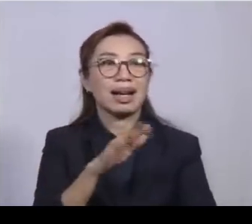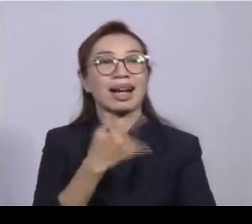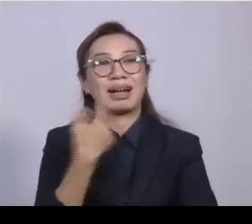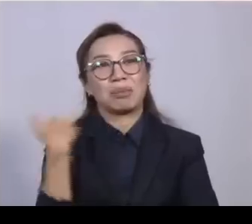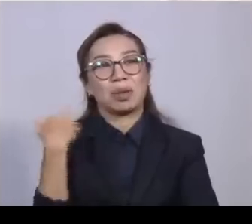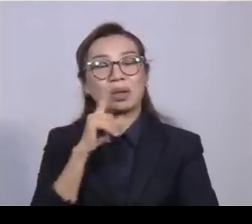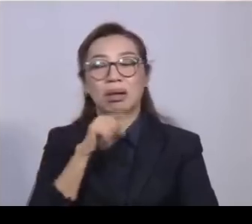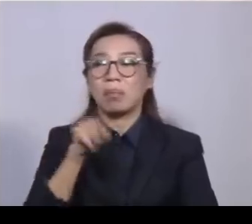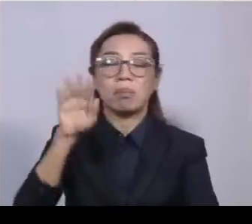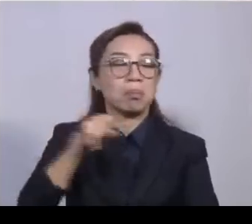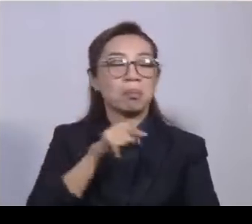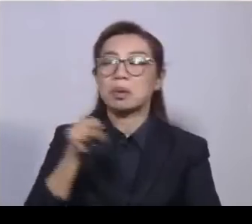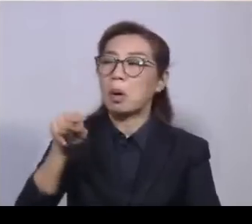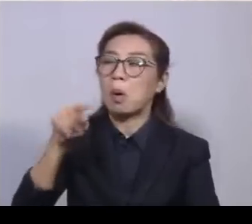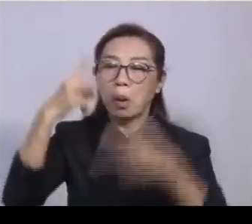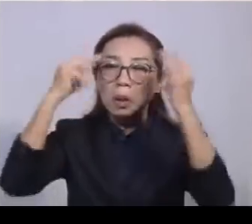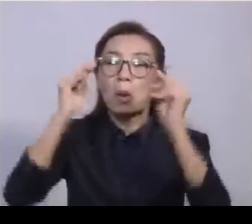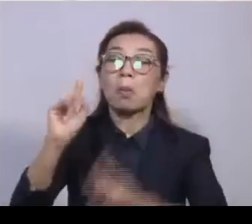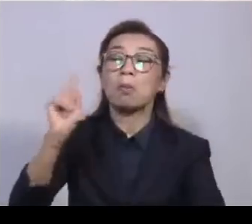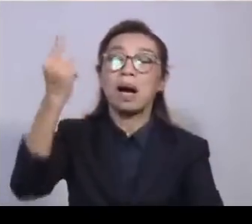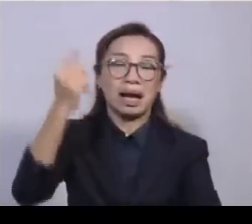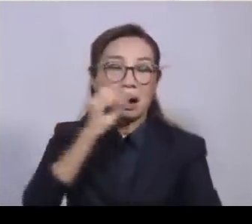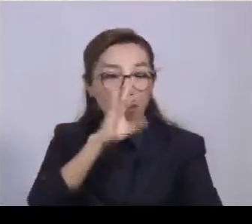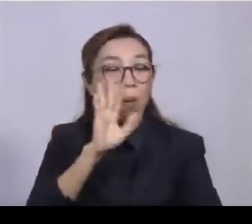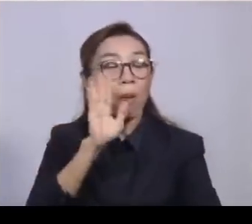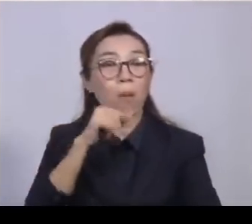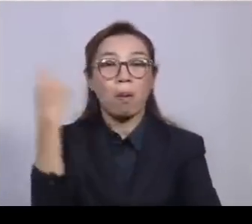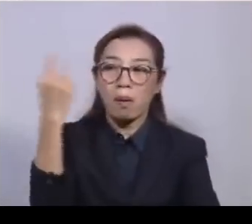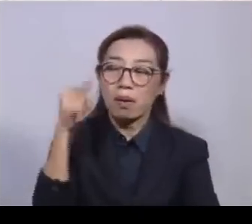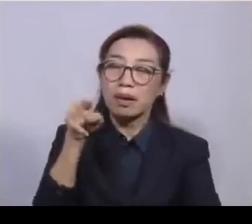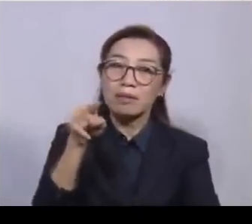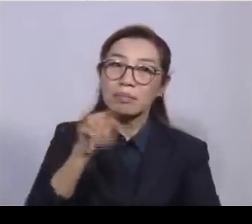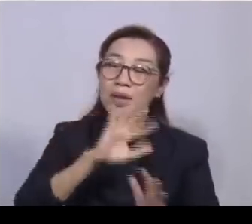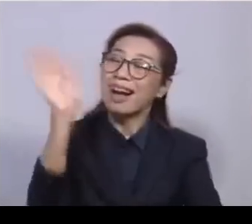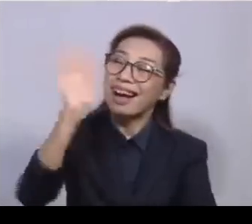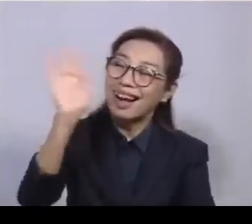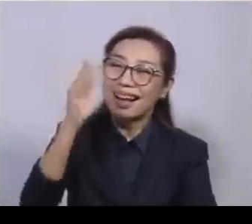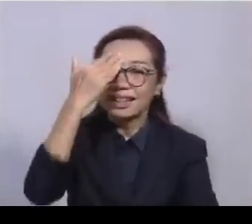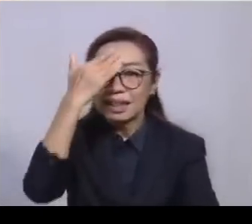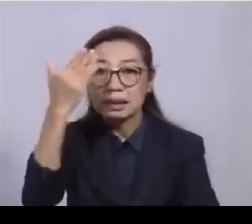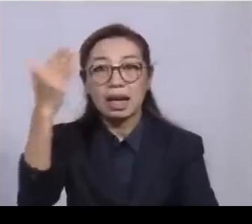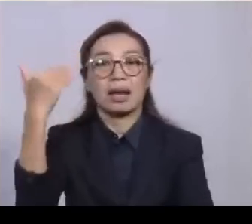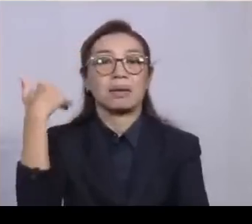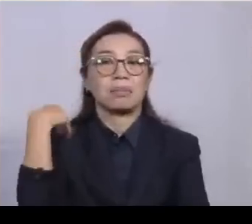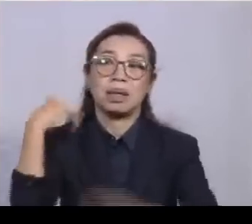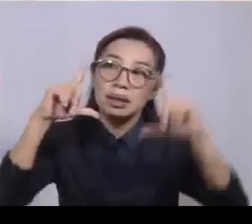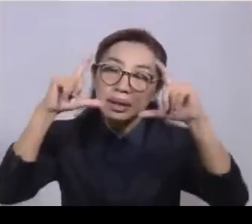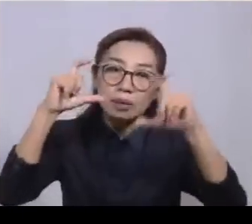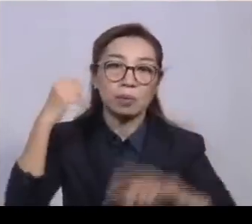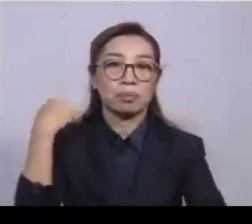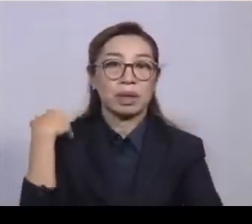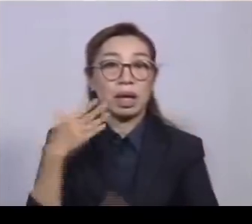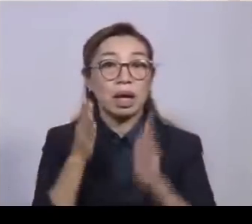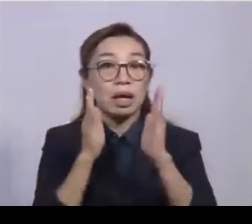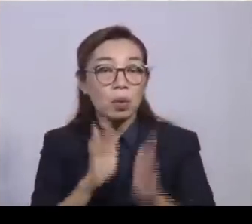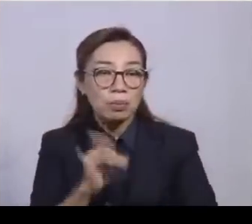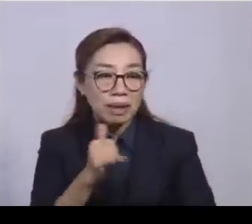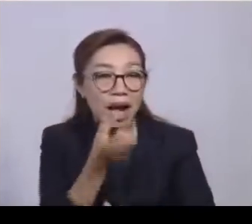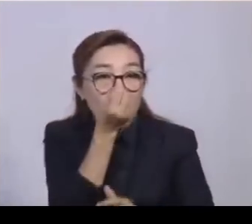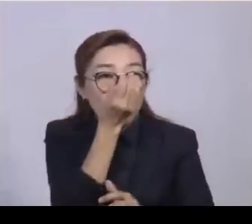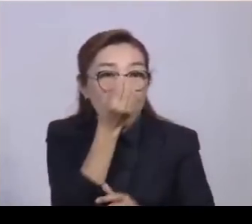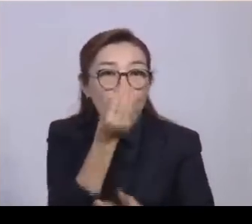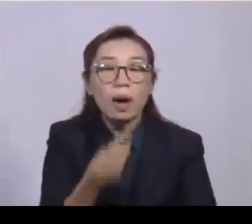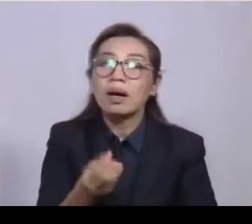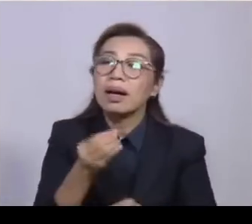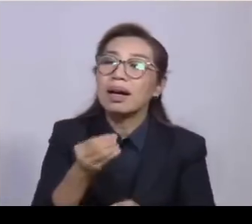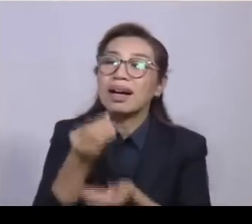เขาก็บอกว่าเป็น New Sisterก็ส่วนใหญ่ก็ออกมาโบกมือนะคะทักทายถ่ายรูปแล้วก็มีบางส่วนมามอบดอก